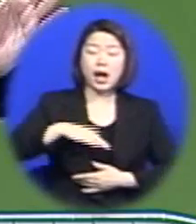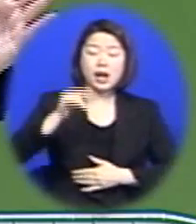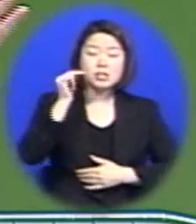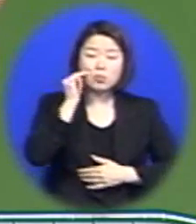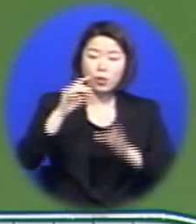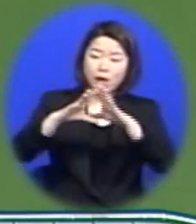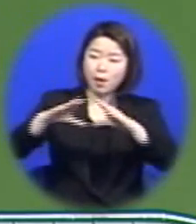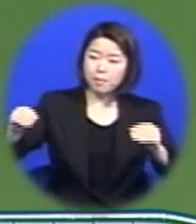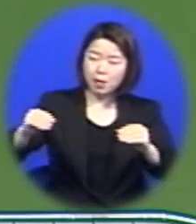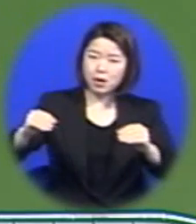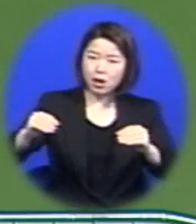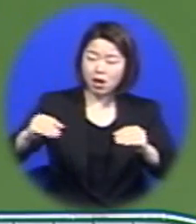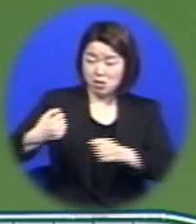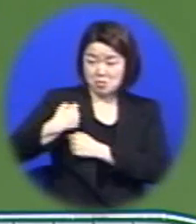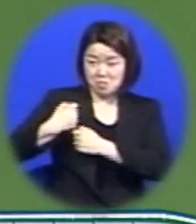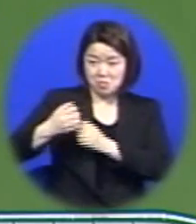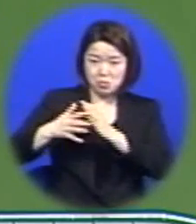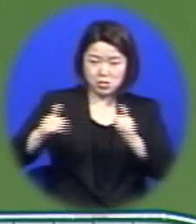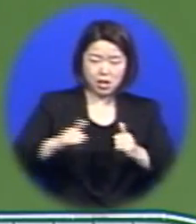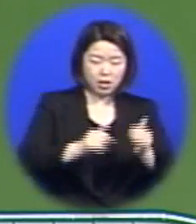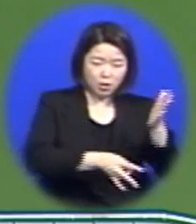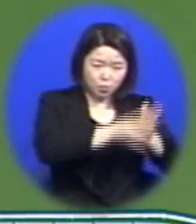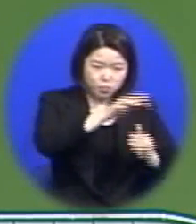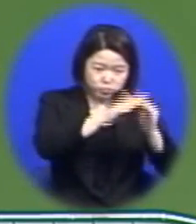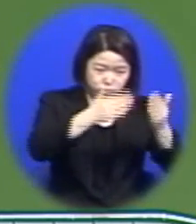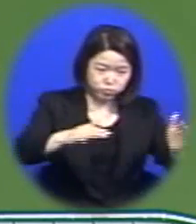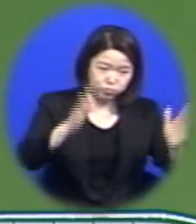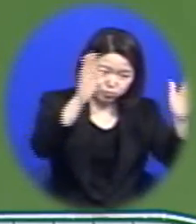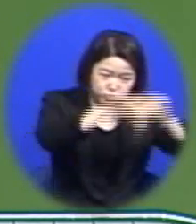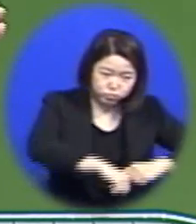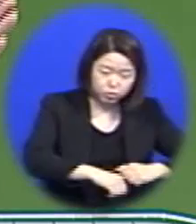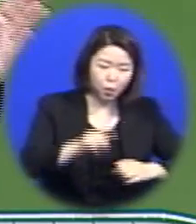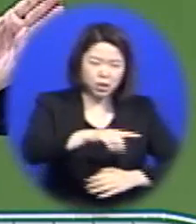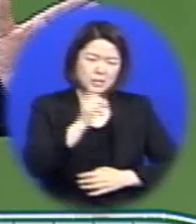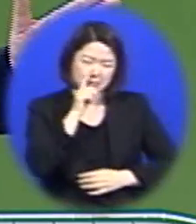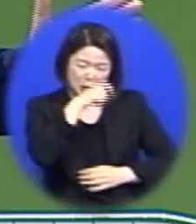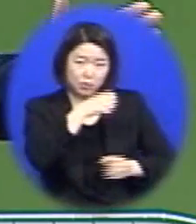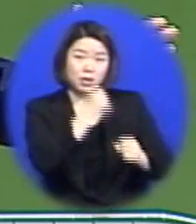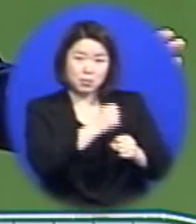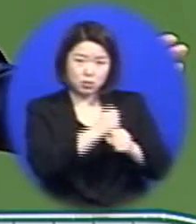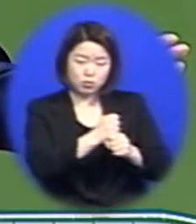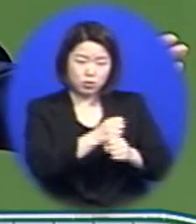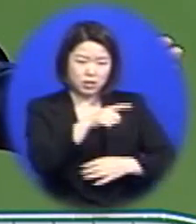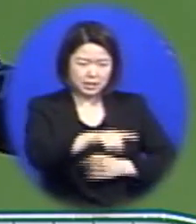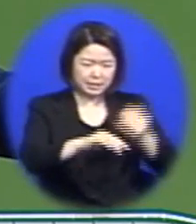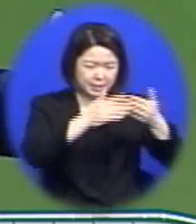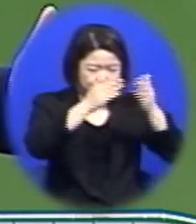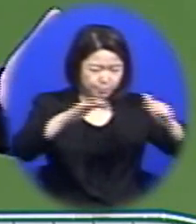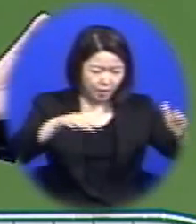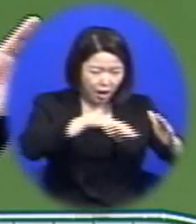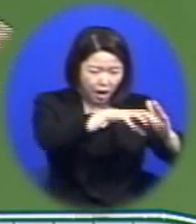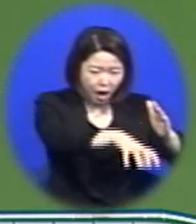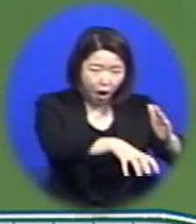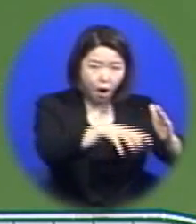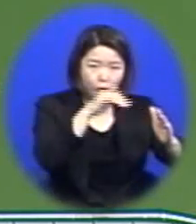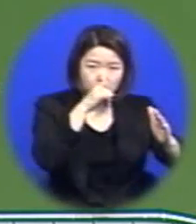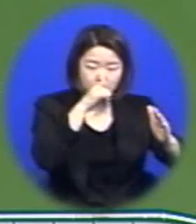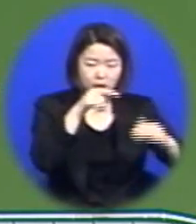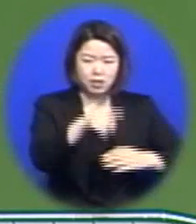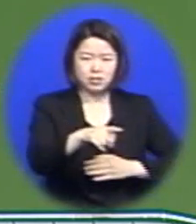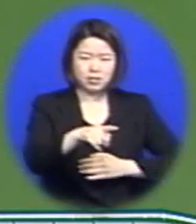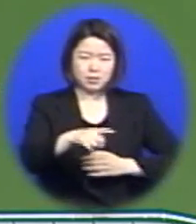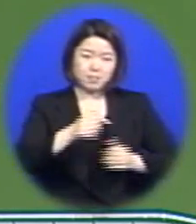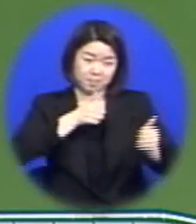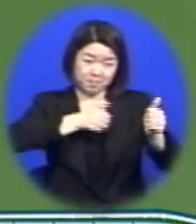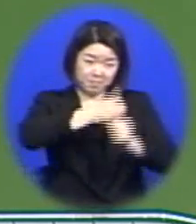성벽을 무너뜨리고 예루살렘 성전을 더럽히고 그리고 그 성전 뜰에서 그들이 승전고를